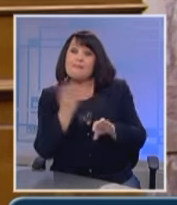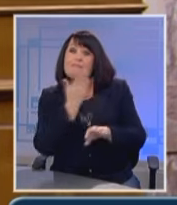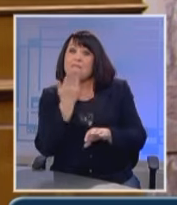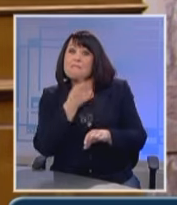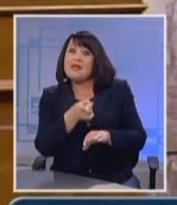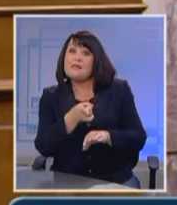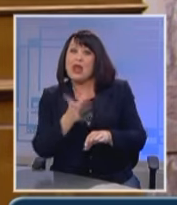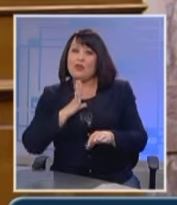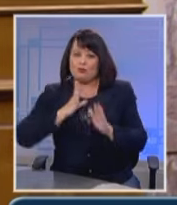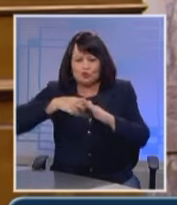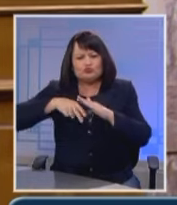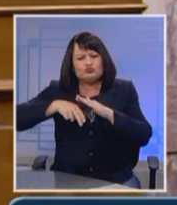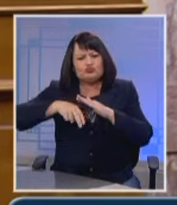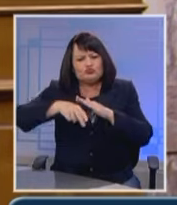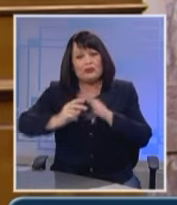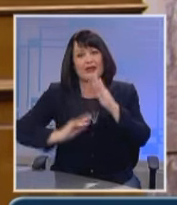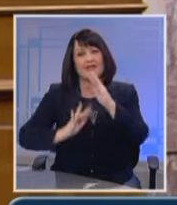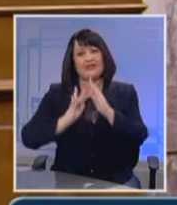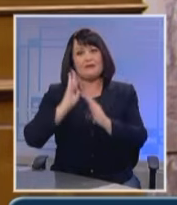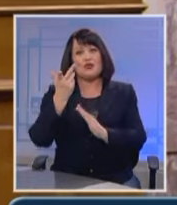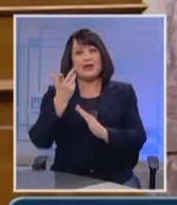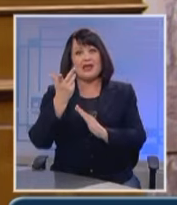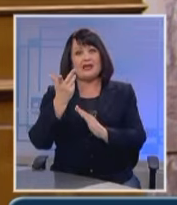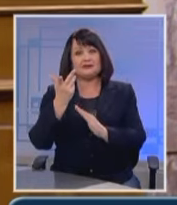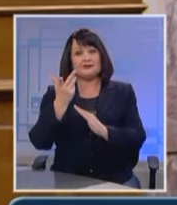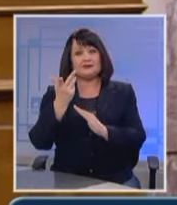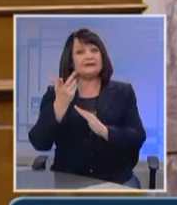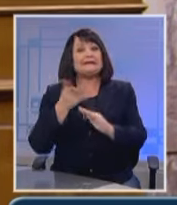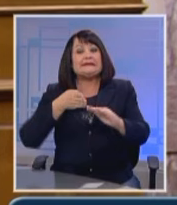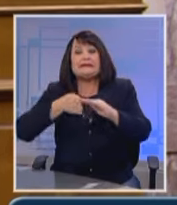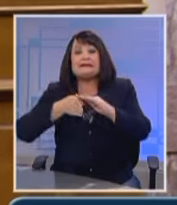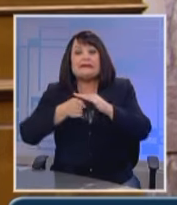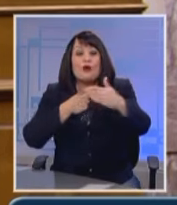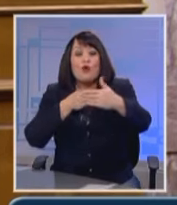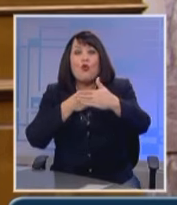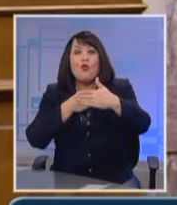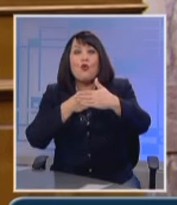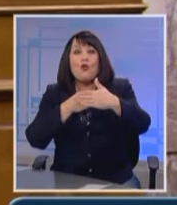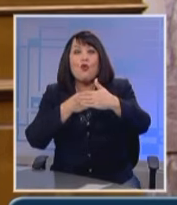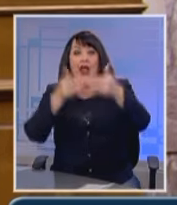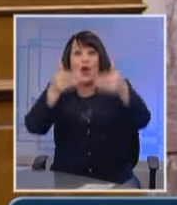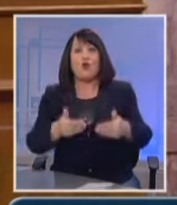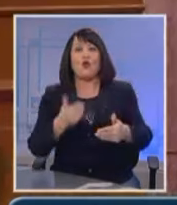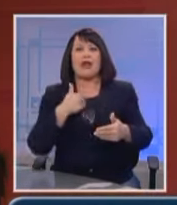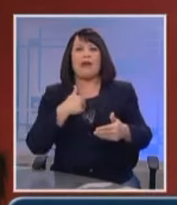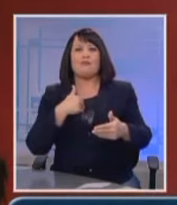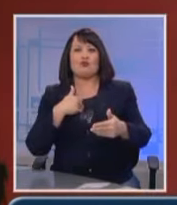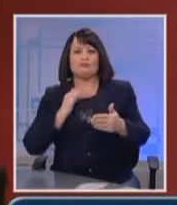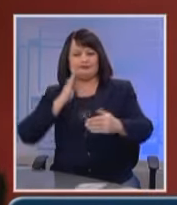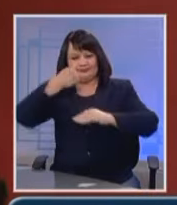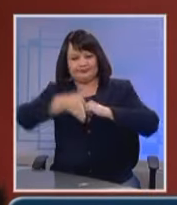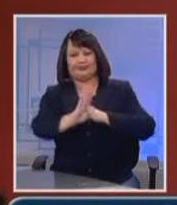της δημιουργίας δεν έχει άλλα όρια παρά μόνο εκείνα τα οποία ο ίδιος θέτει